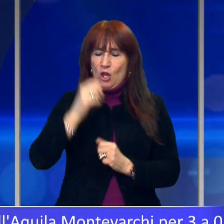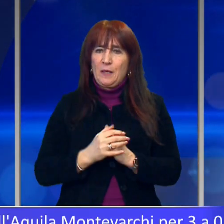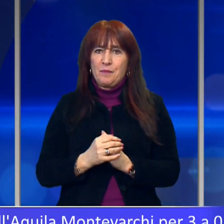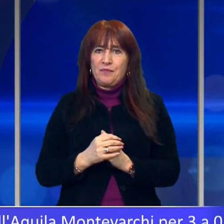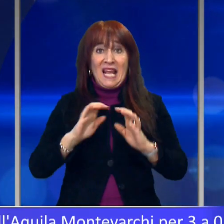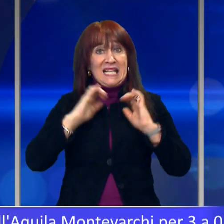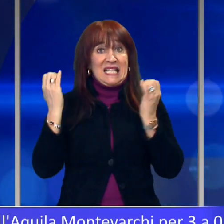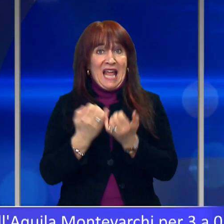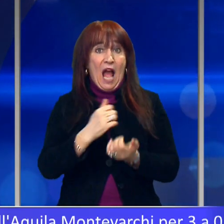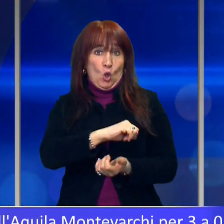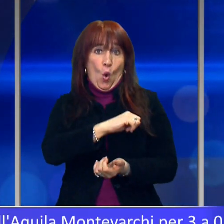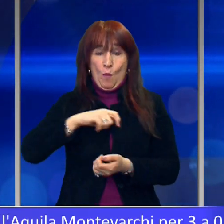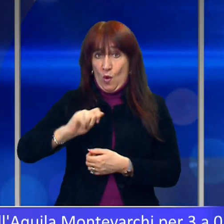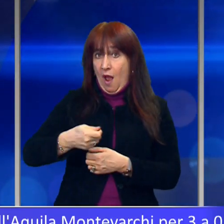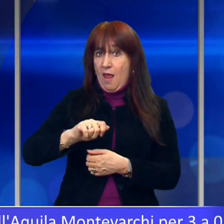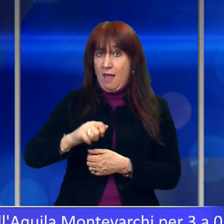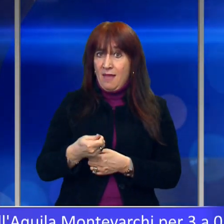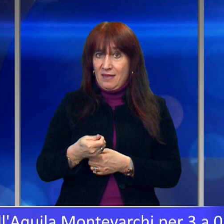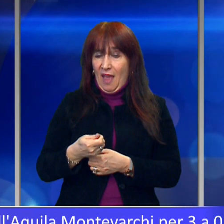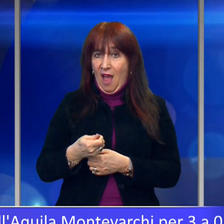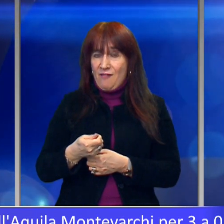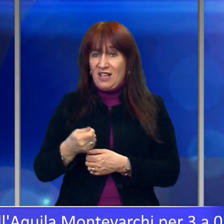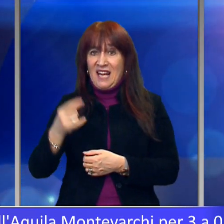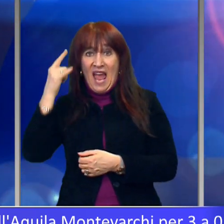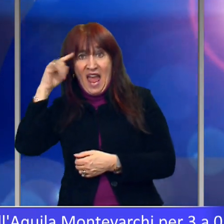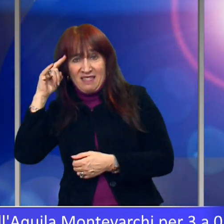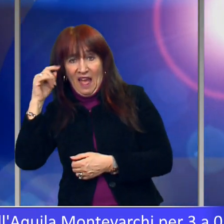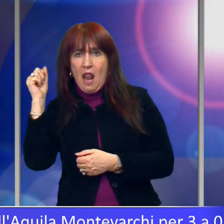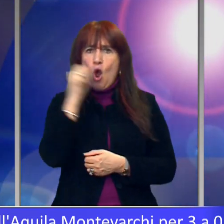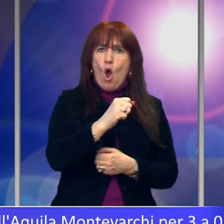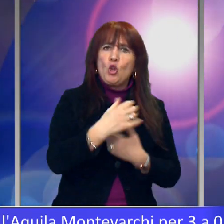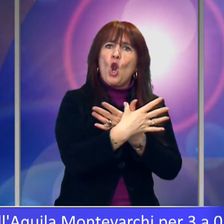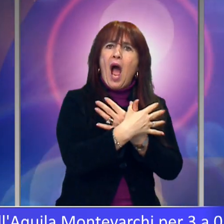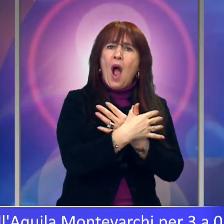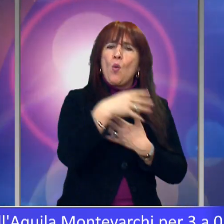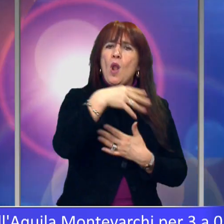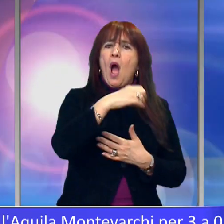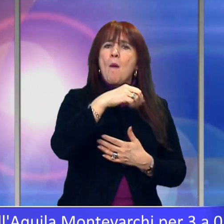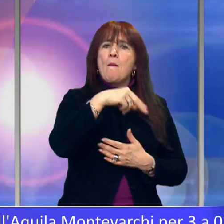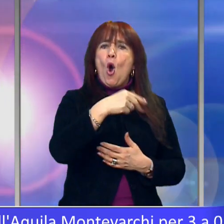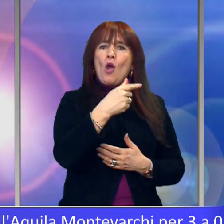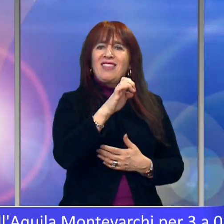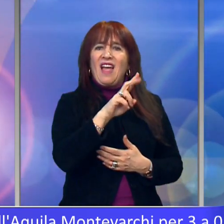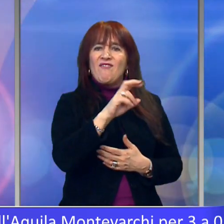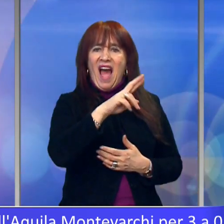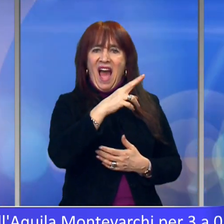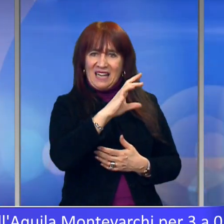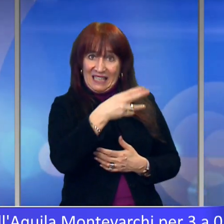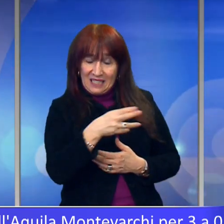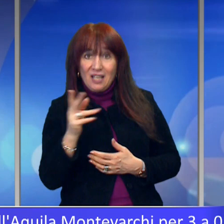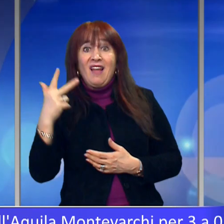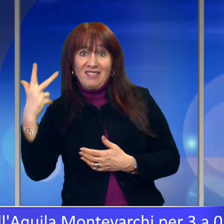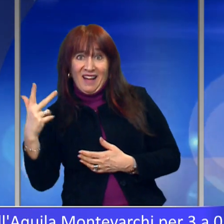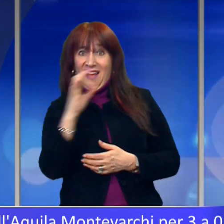allo stadio comunale di Chiavari abbattuto l'aquila Montevarchi per 3 a